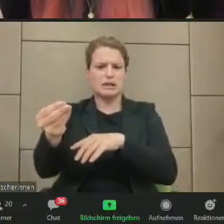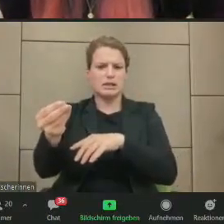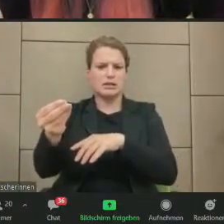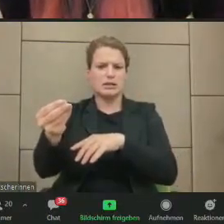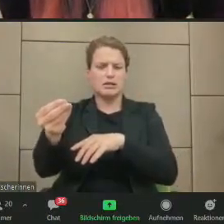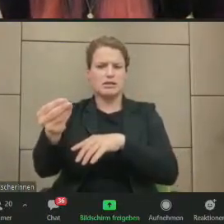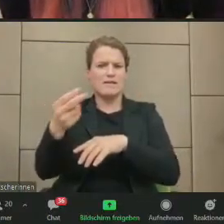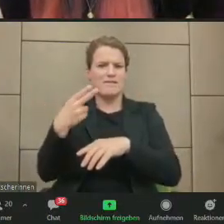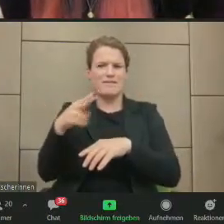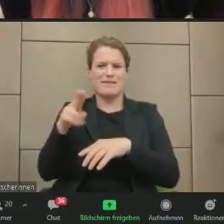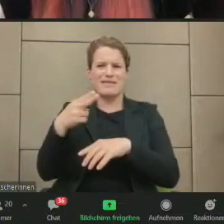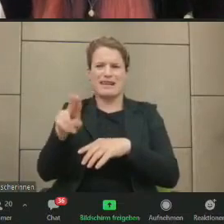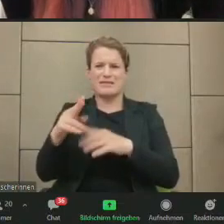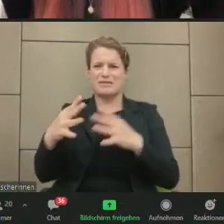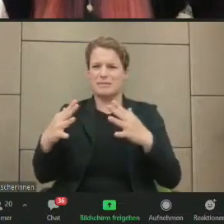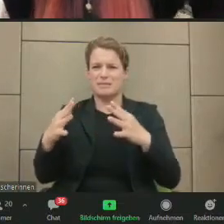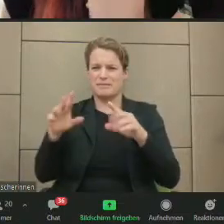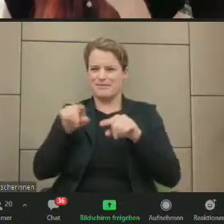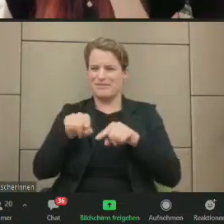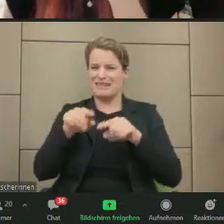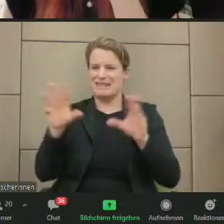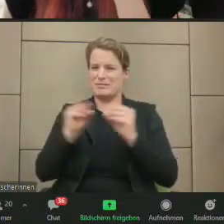Nein, das ist für dieses Meeting nicht aktiviert.